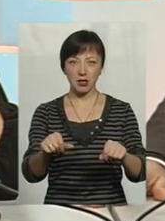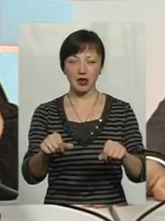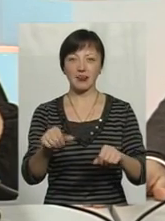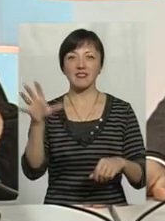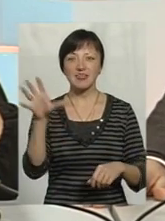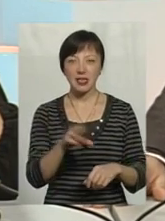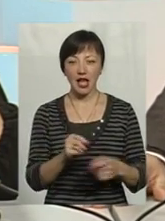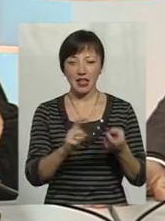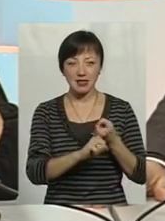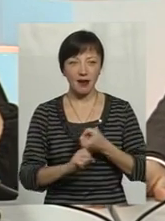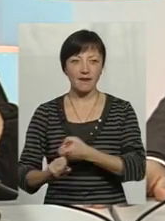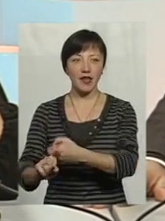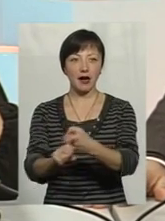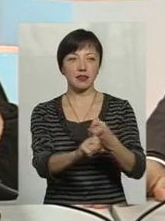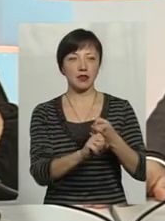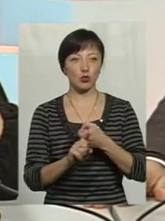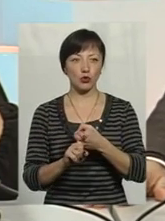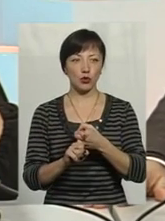все зав'язано